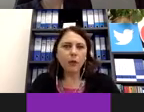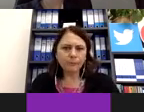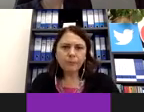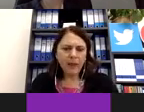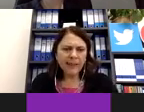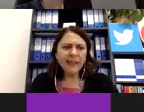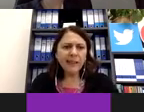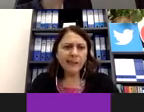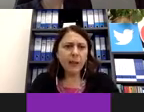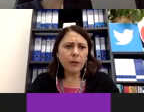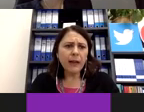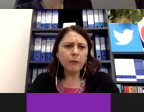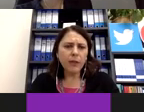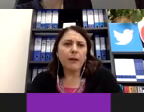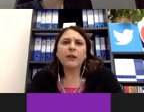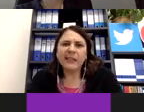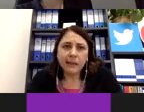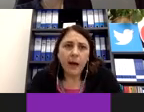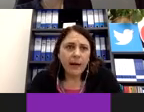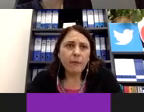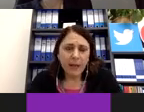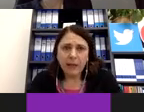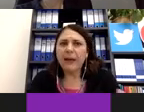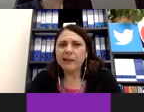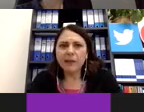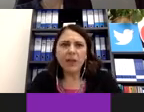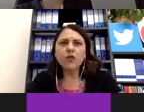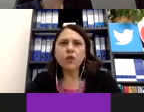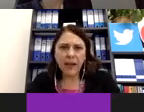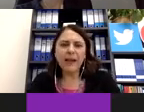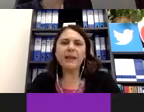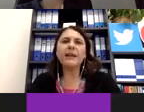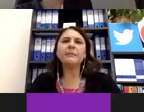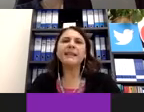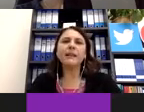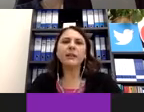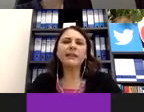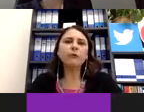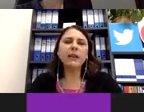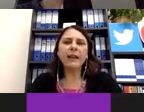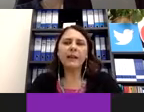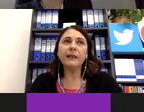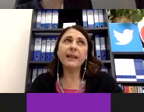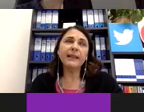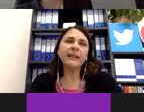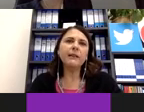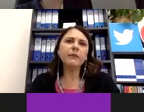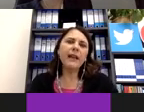abbiamo selezionato account a livello nazionale quindi Palazzo Ghigi e il Ministero della Salute